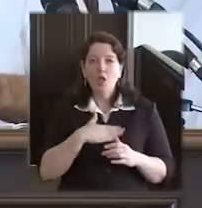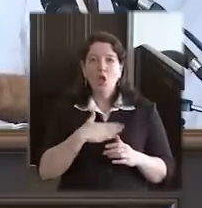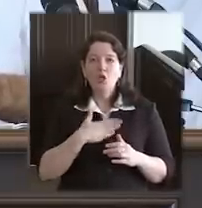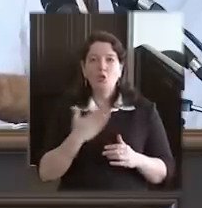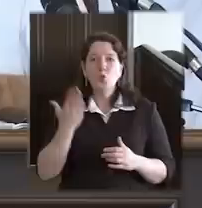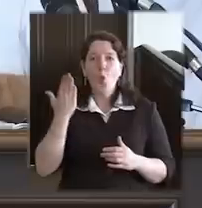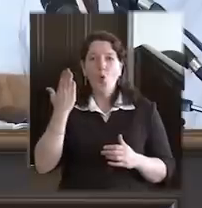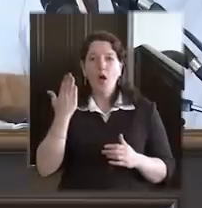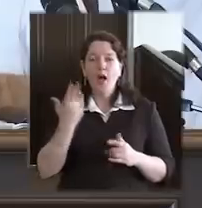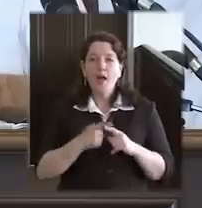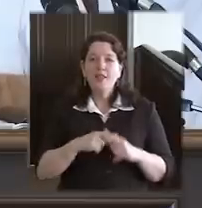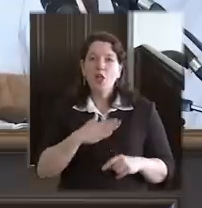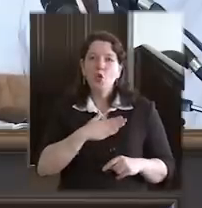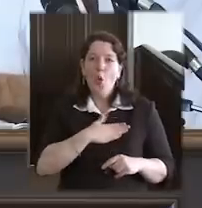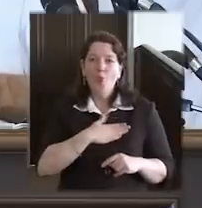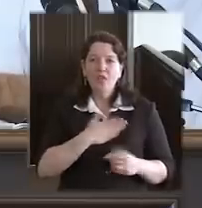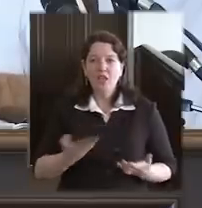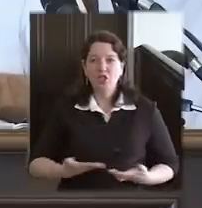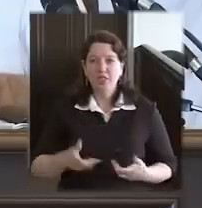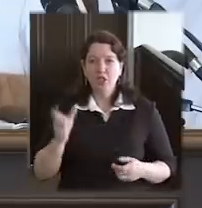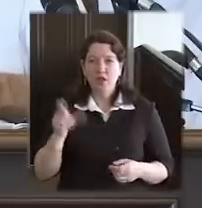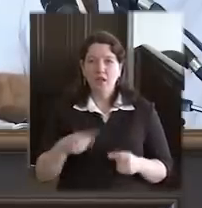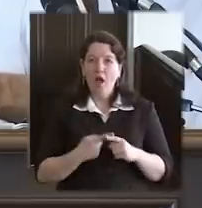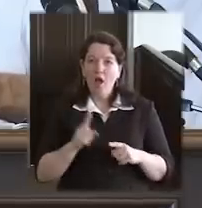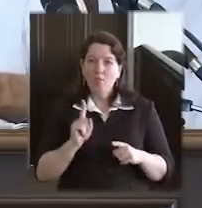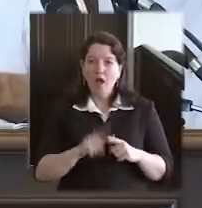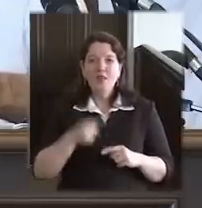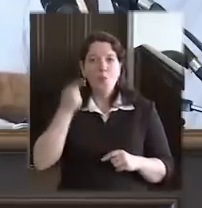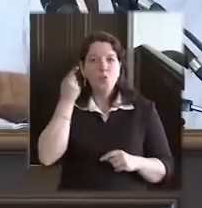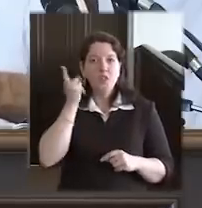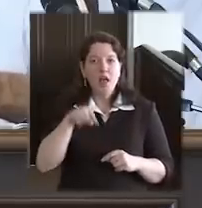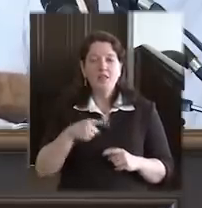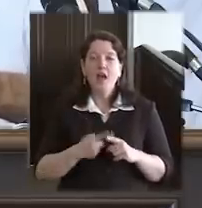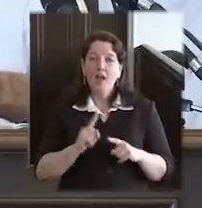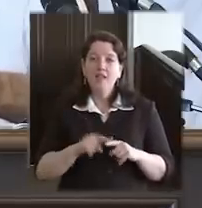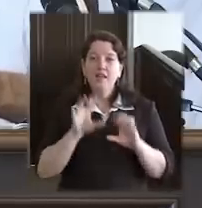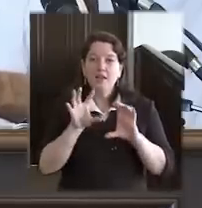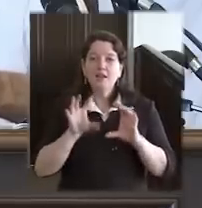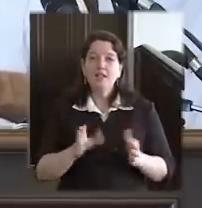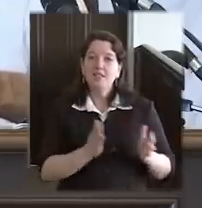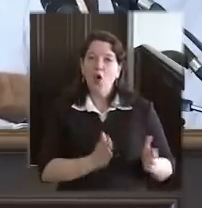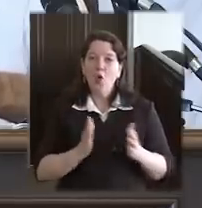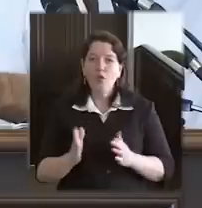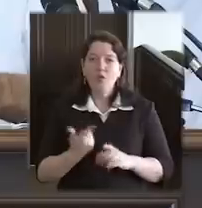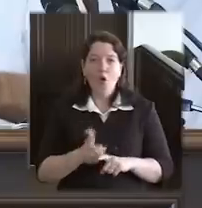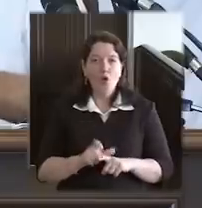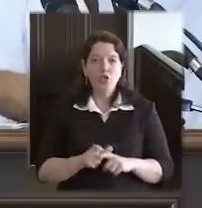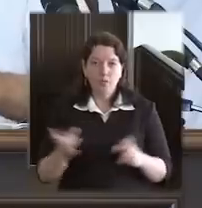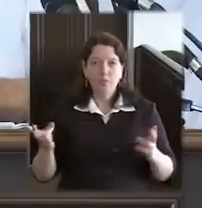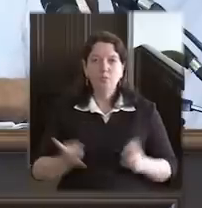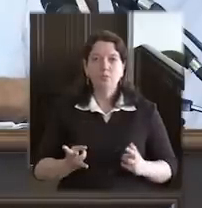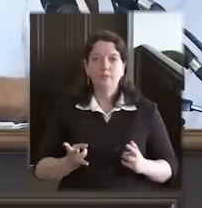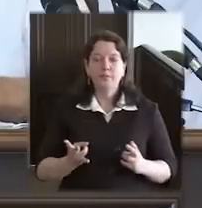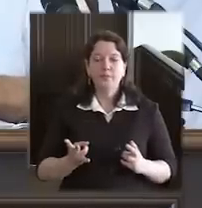дух человека, его духовная жизнь. И поэтому знание их, этих законов,